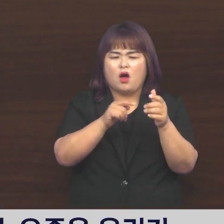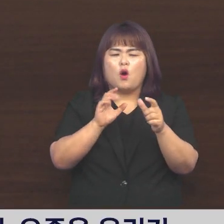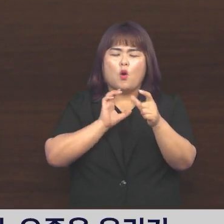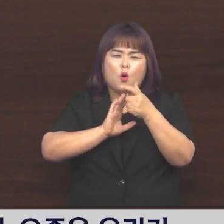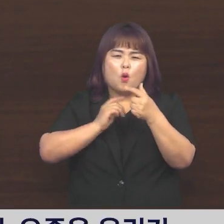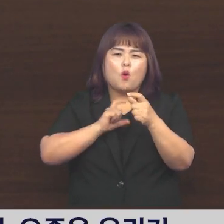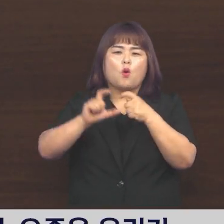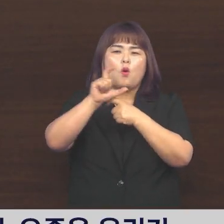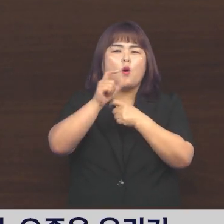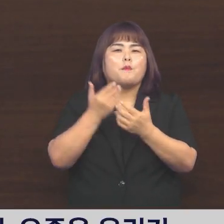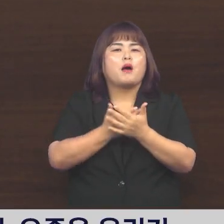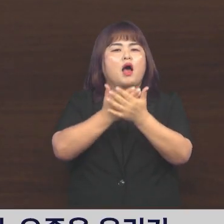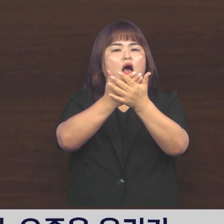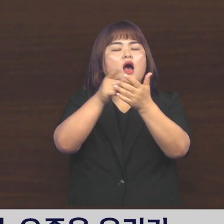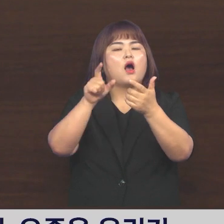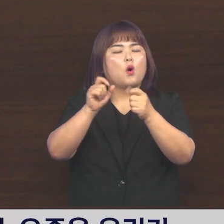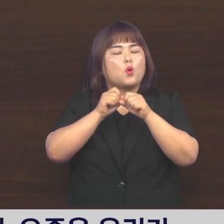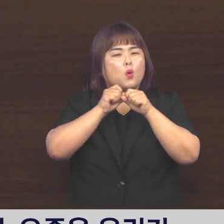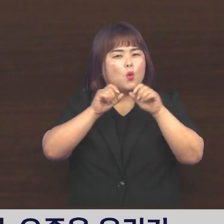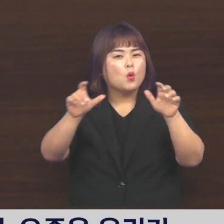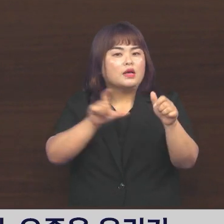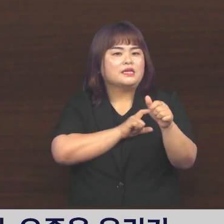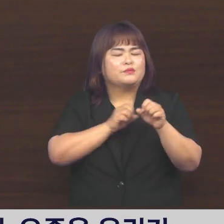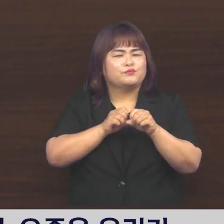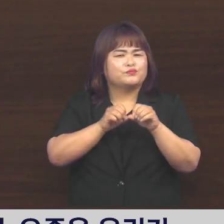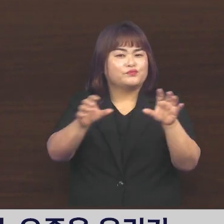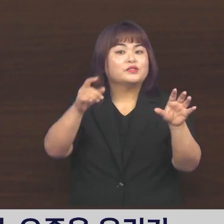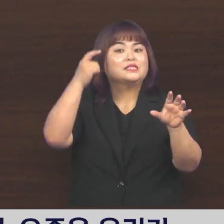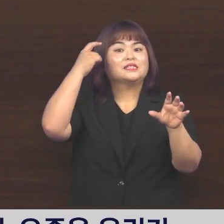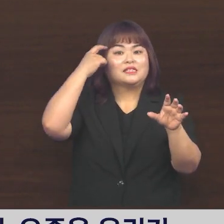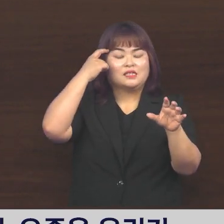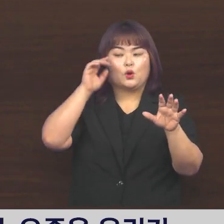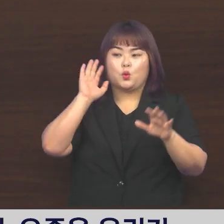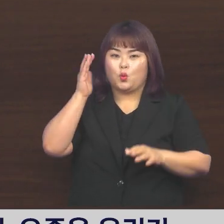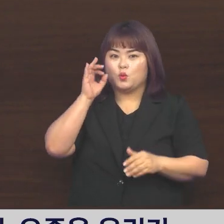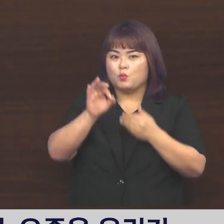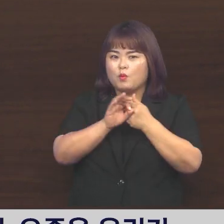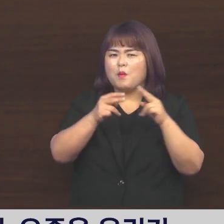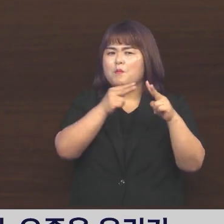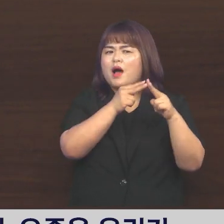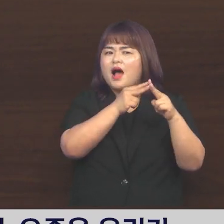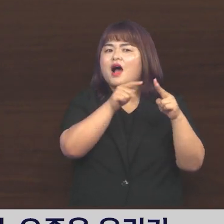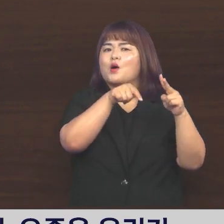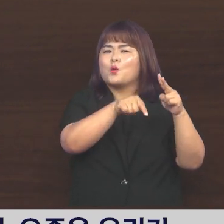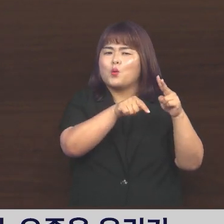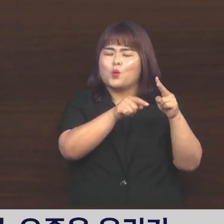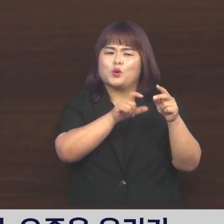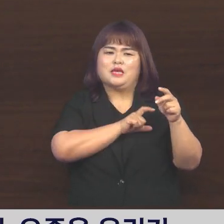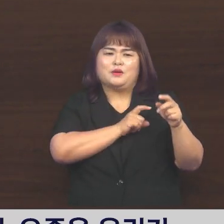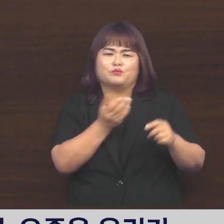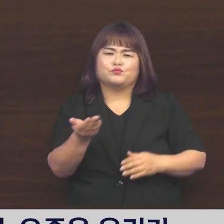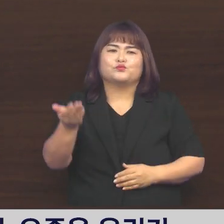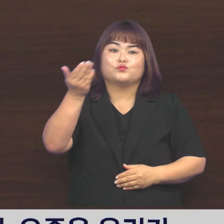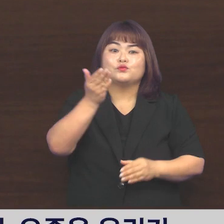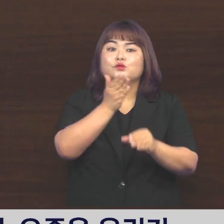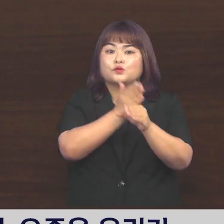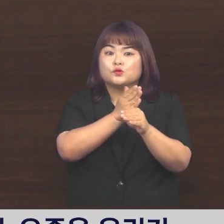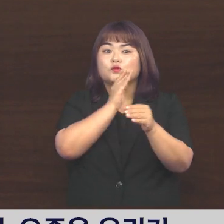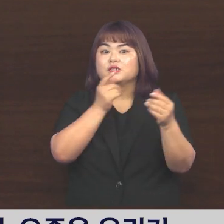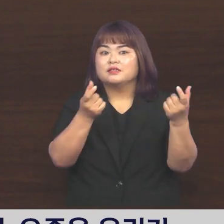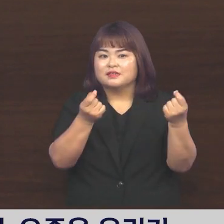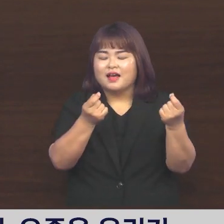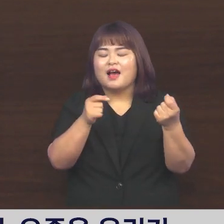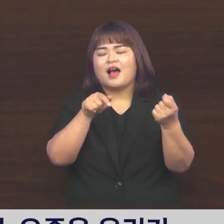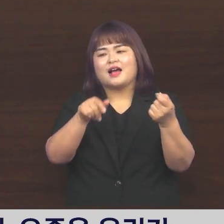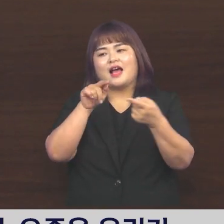날로 이름이 더욱더 널리 알려질 것 같습니다. 요즘은 우리가 반도체로 아주 주가를 막 올리고 있는데